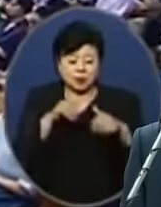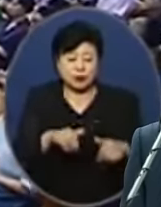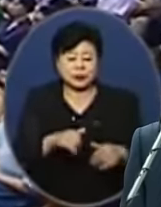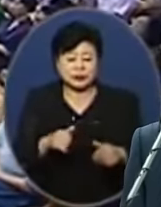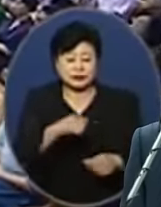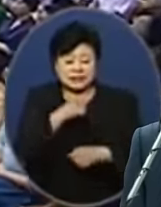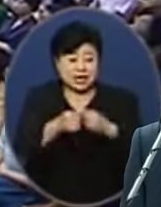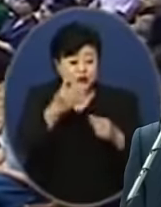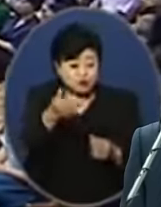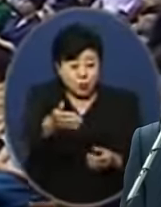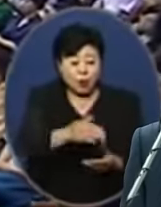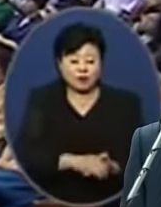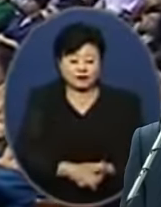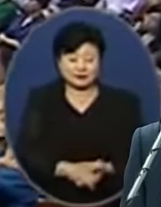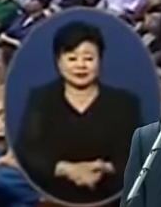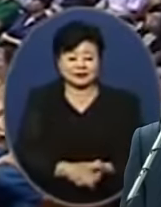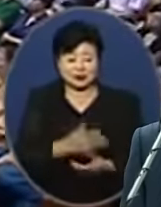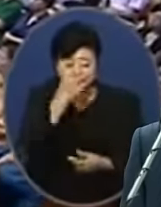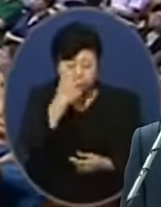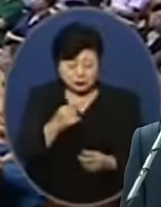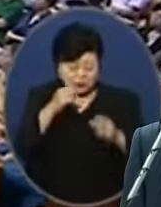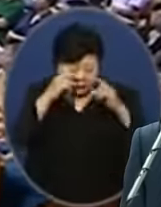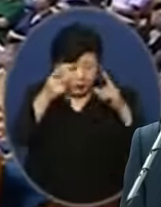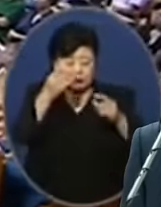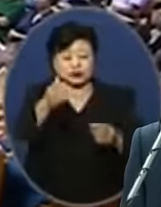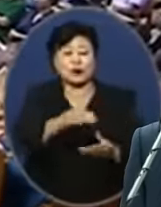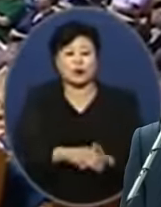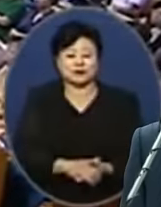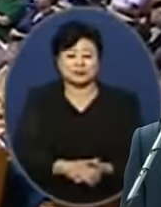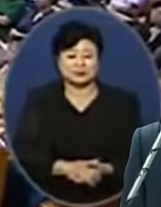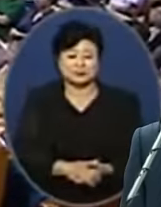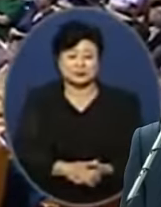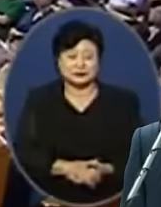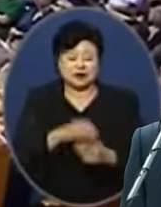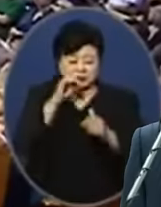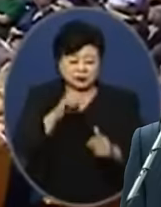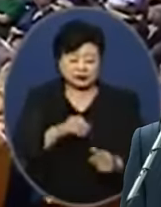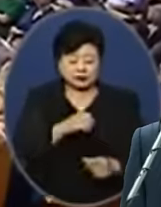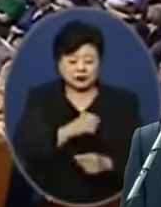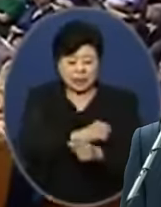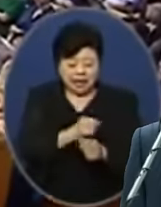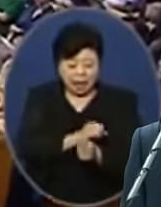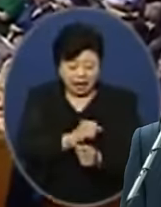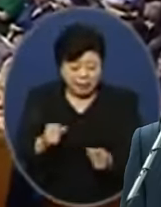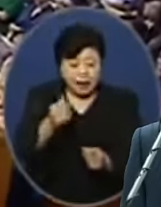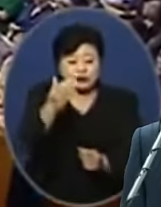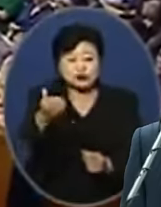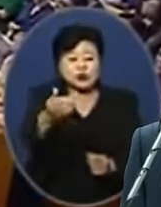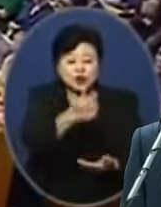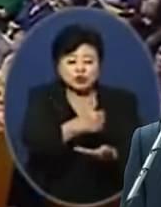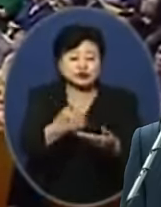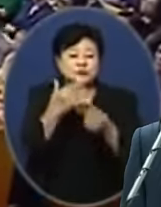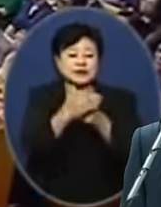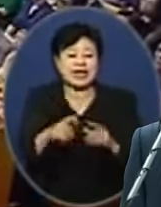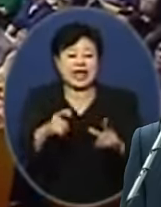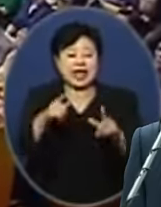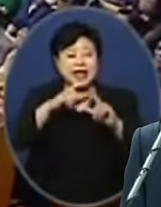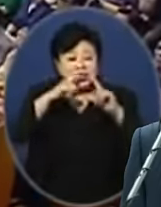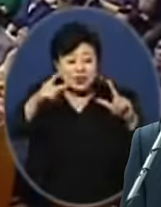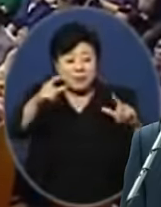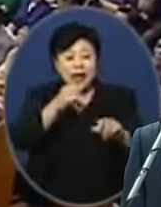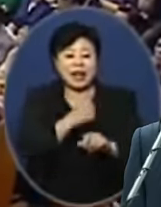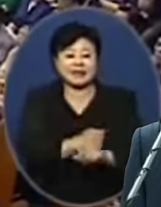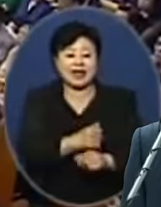자에게는 자유를 주고 눈먼 자는 다시 보게 해주고 눌린 자는 해방시켜주고 주님의 은혜의 해를 전파하는